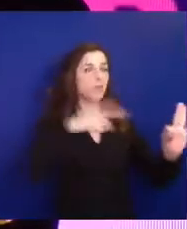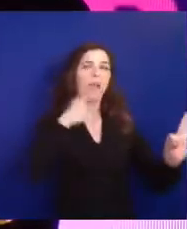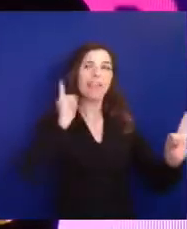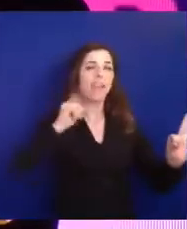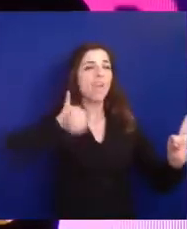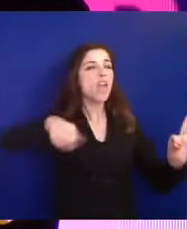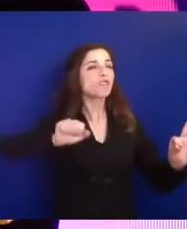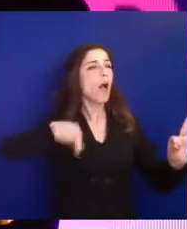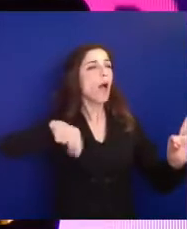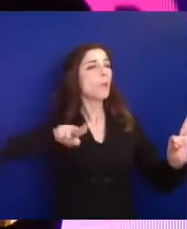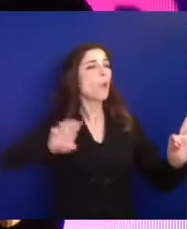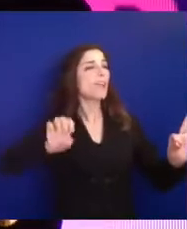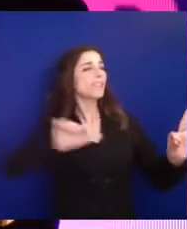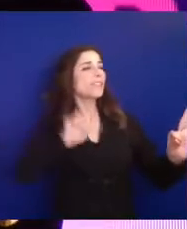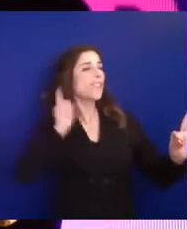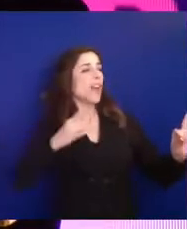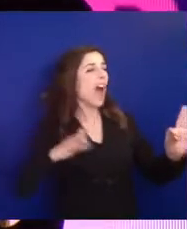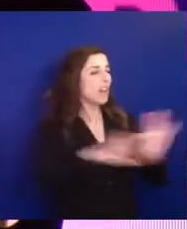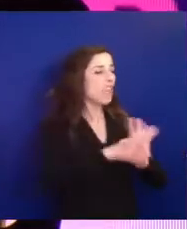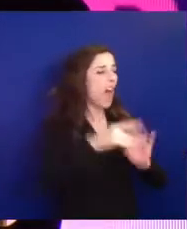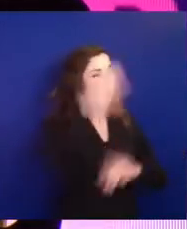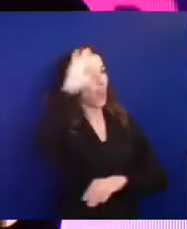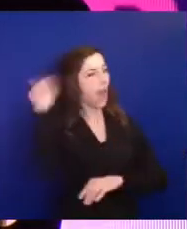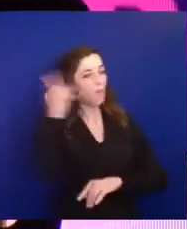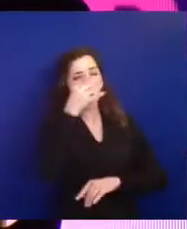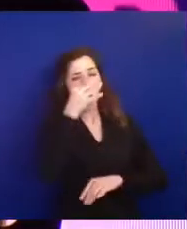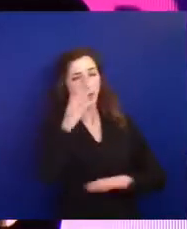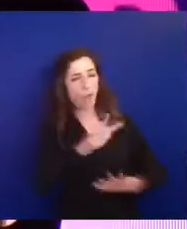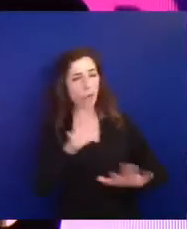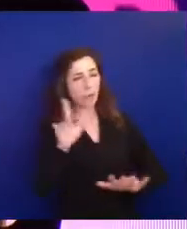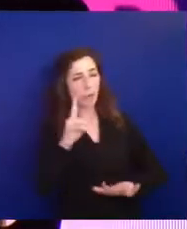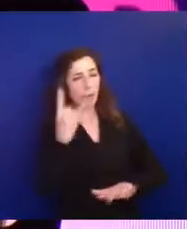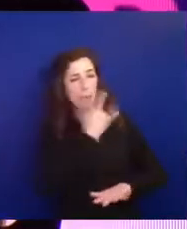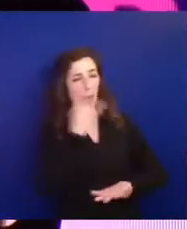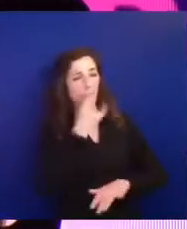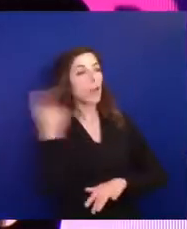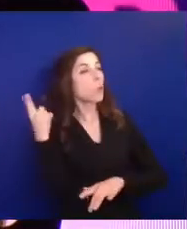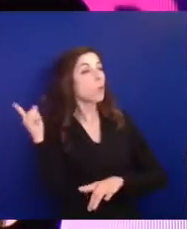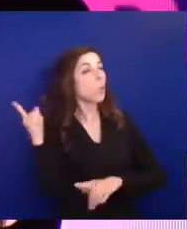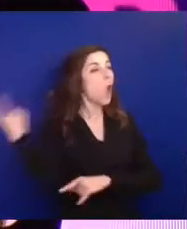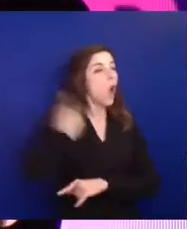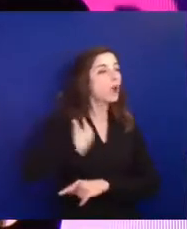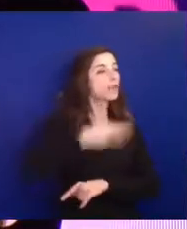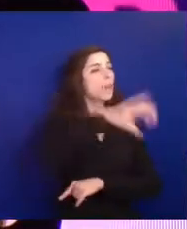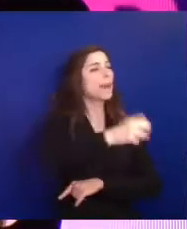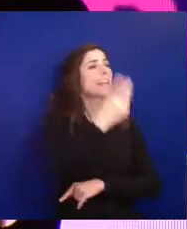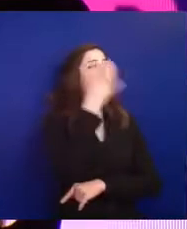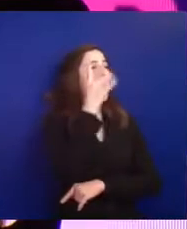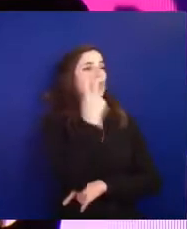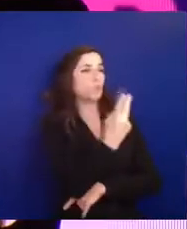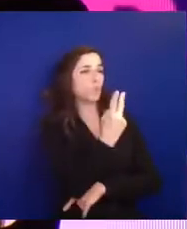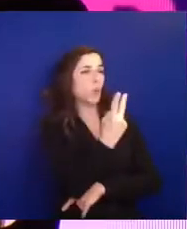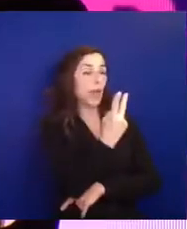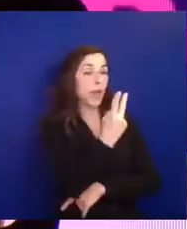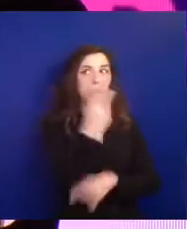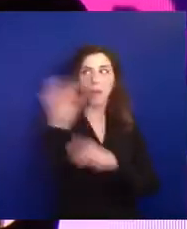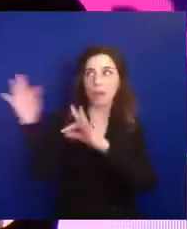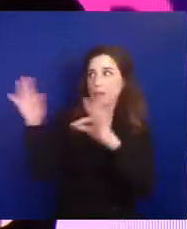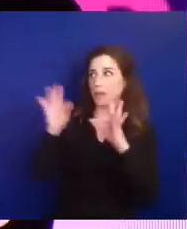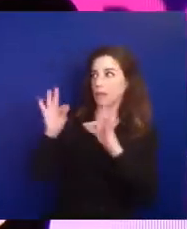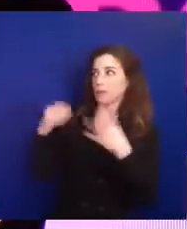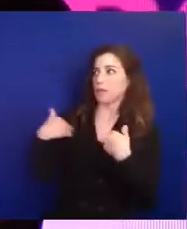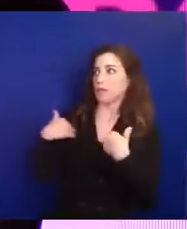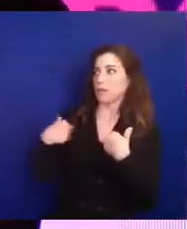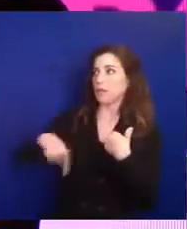capo era terribile è che era stato lui a dare l'ordine di prendere due ragazze noi diciamo subito che non